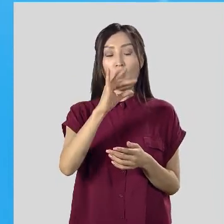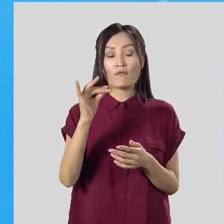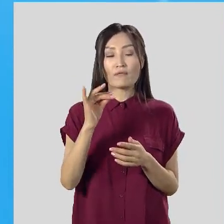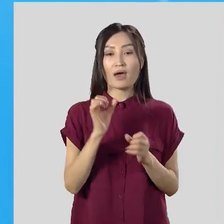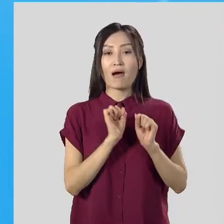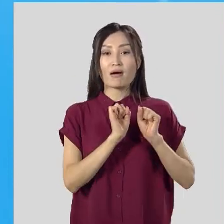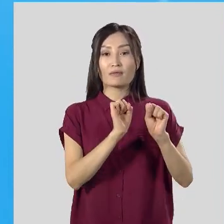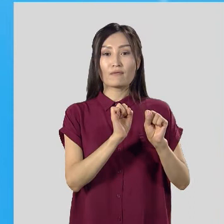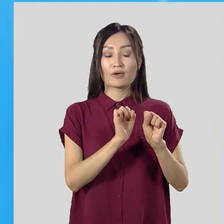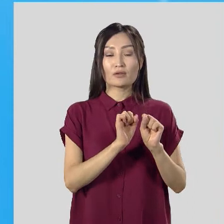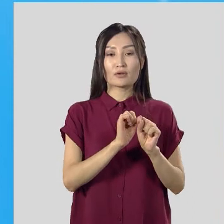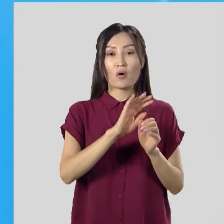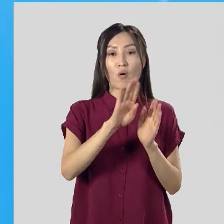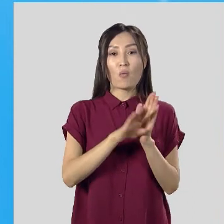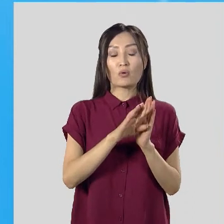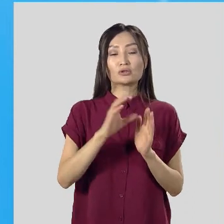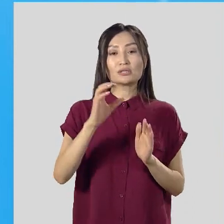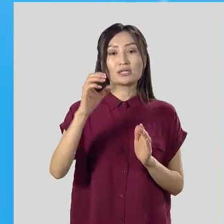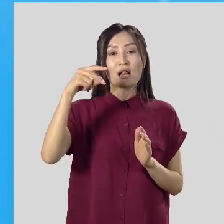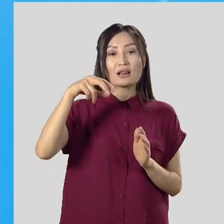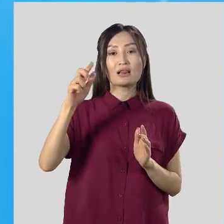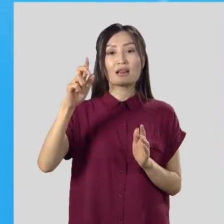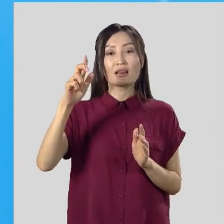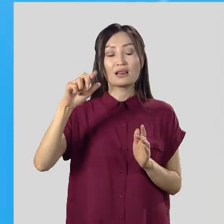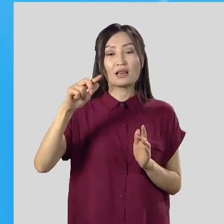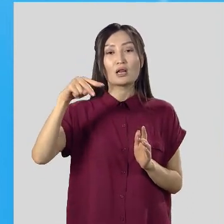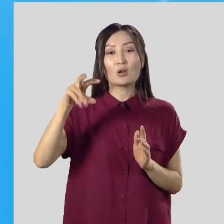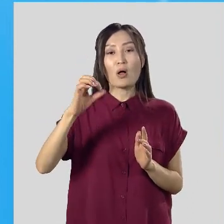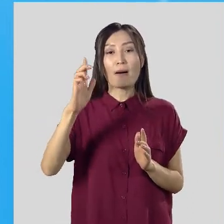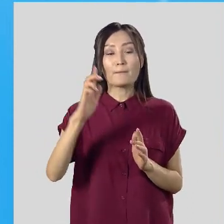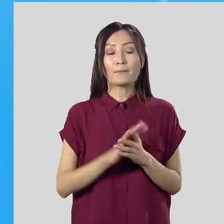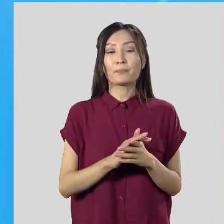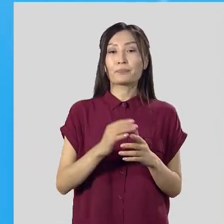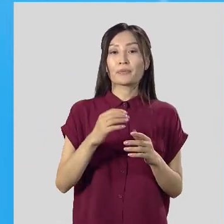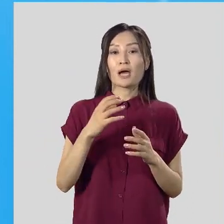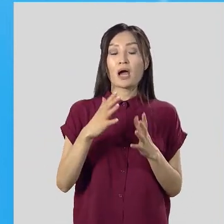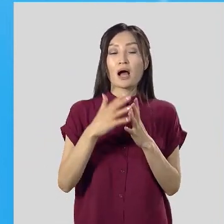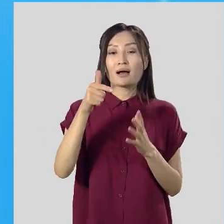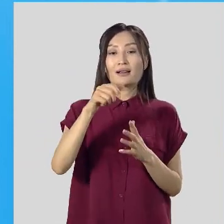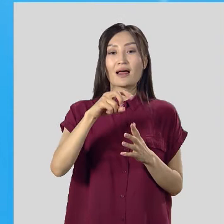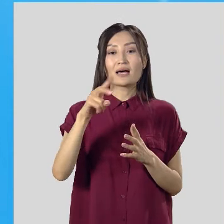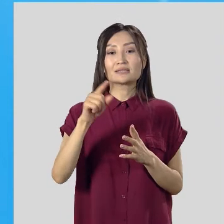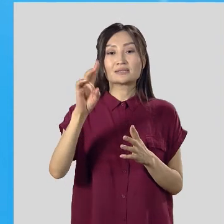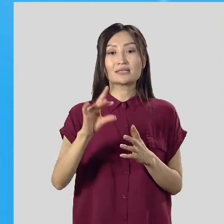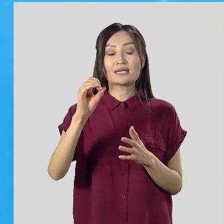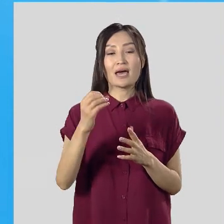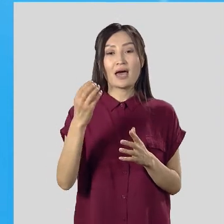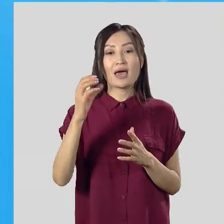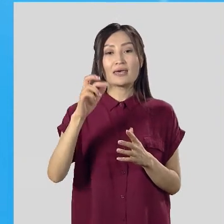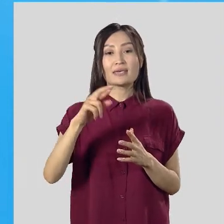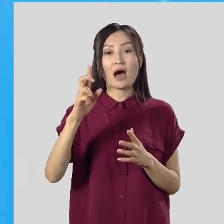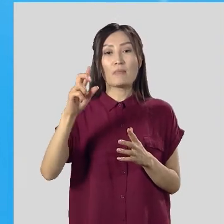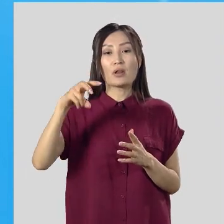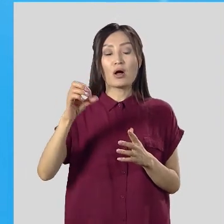глаз пот со лба. Основная часть глаза называется глазным яблоком и